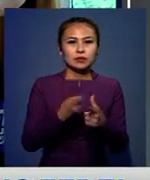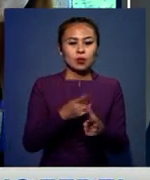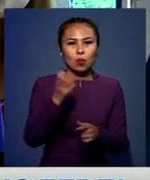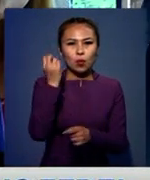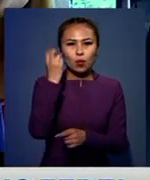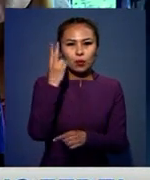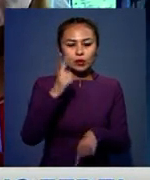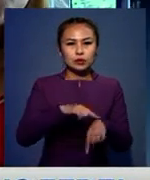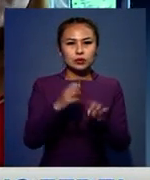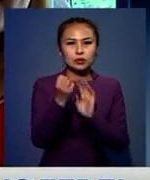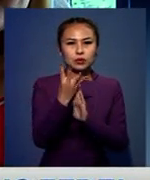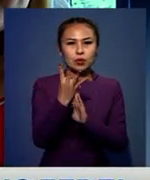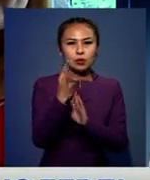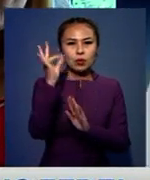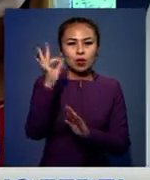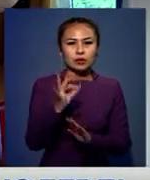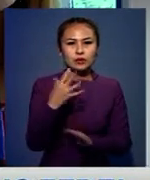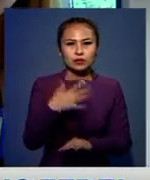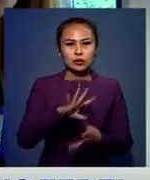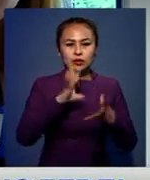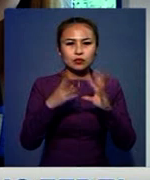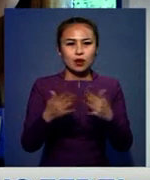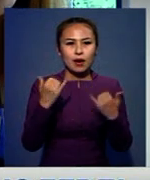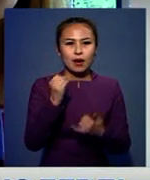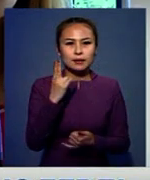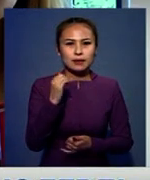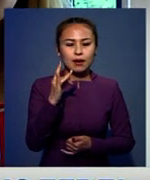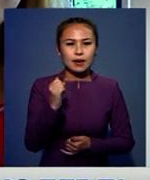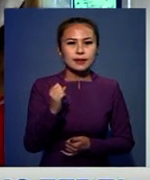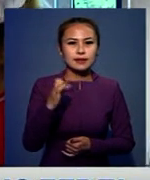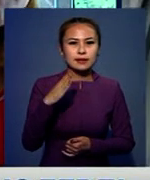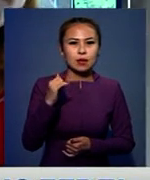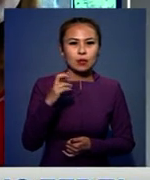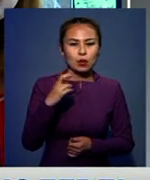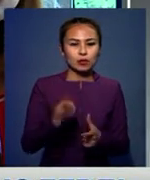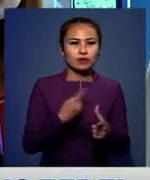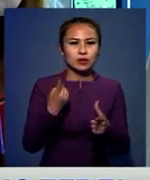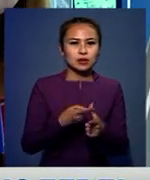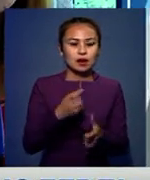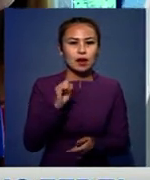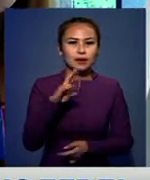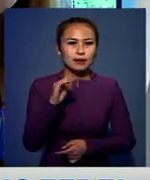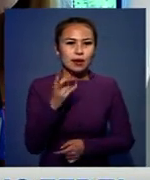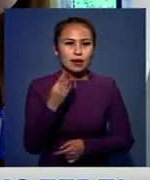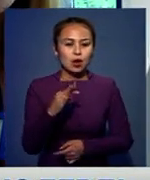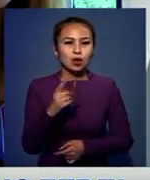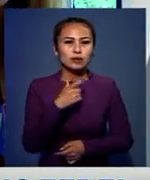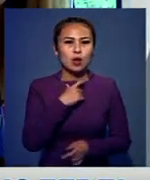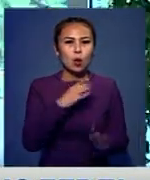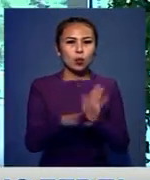түскі 14:00-ден асты. Қазірге дейін Анкара, Стамбул және Анталия қалаларында сайлау